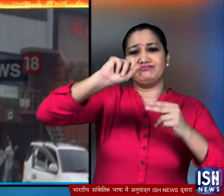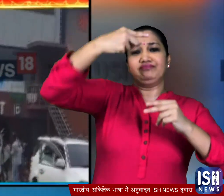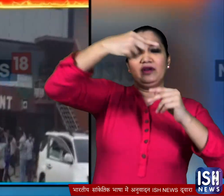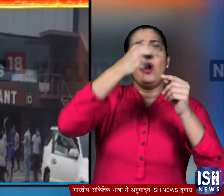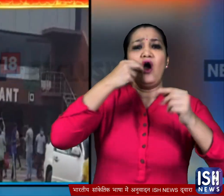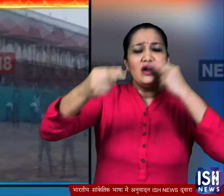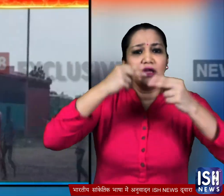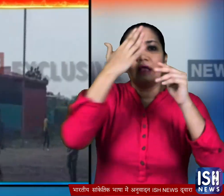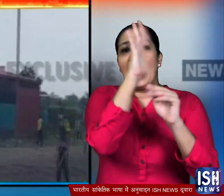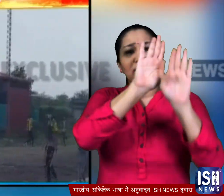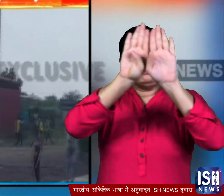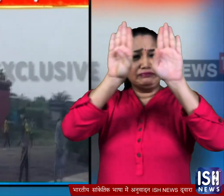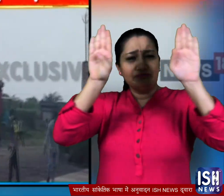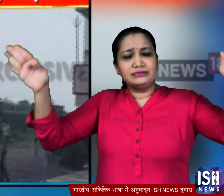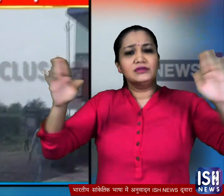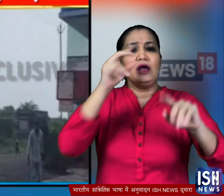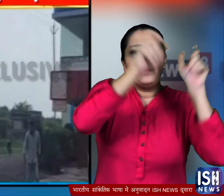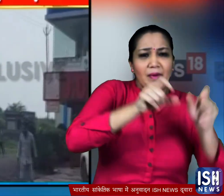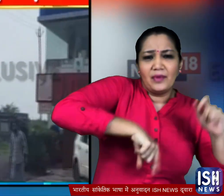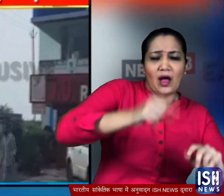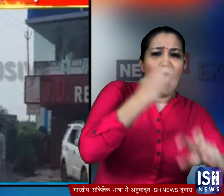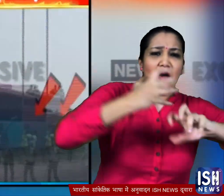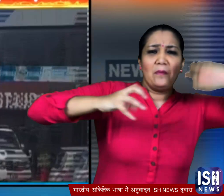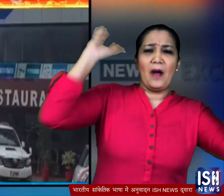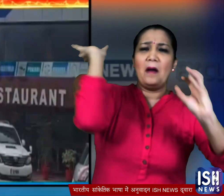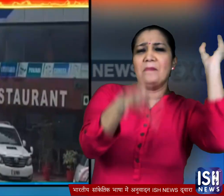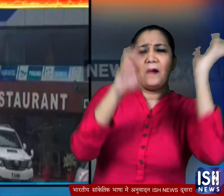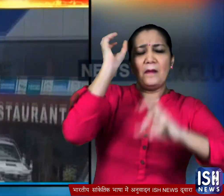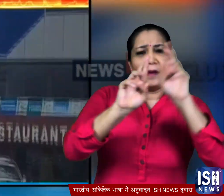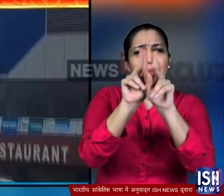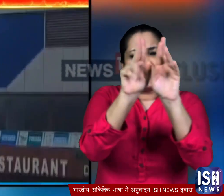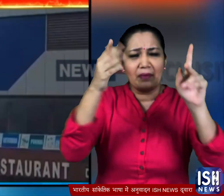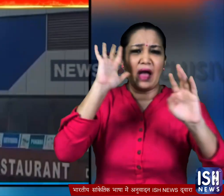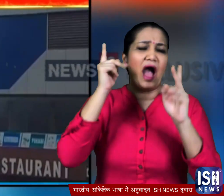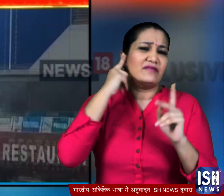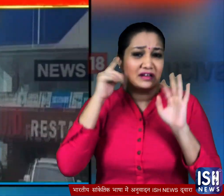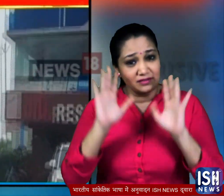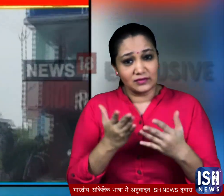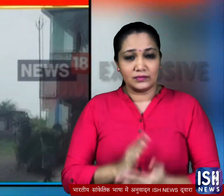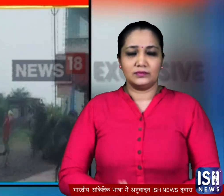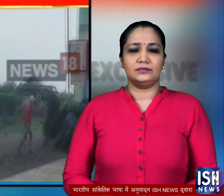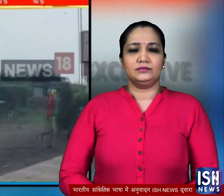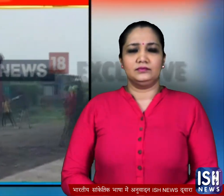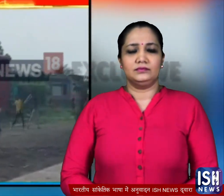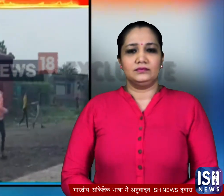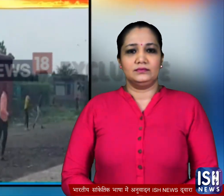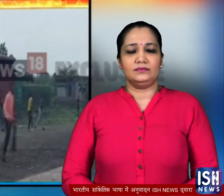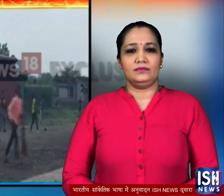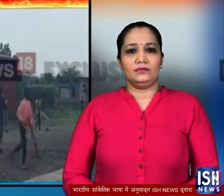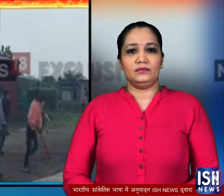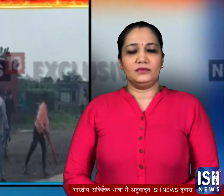की दीवारें शीशे की थी। हमलावरों की भीड़ शीशों पर पत्थर फेंकती रही और शीशों के टूटने की आवाजें आती रहीं।